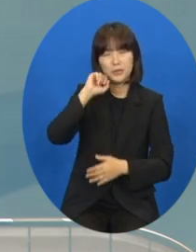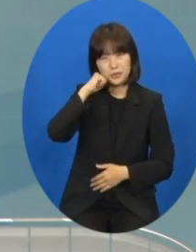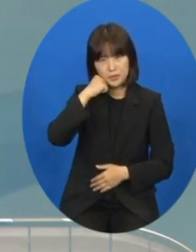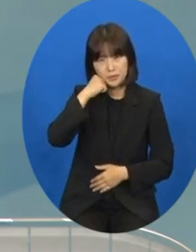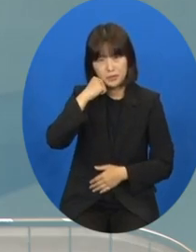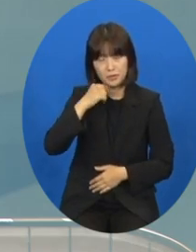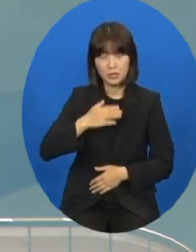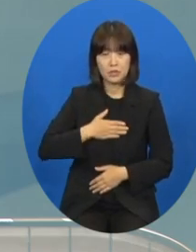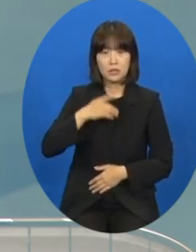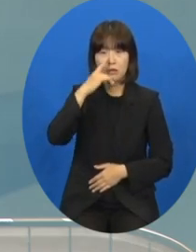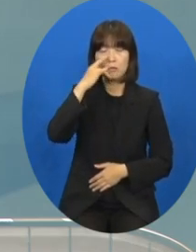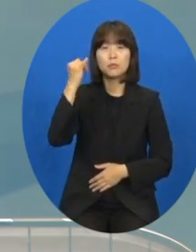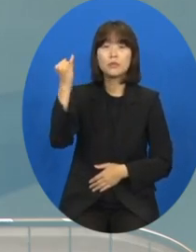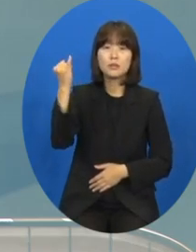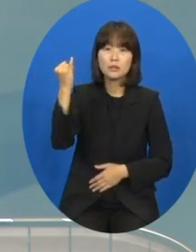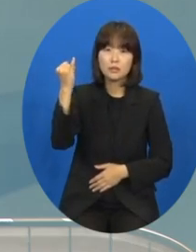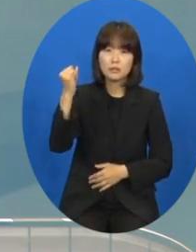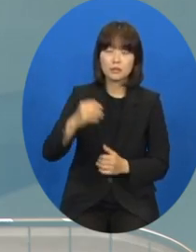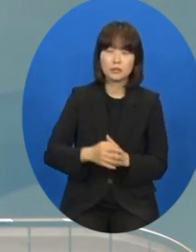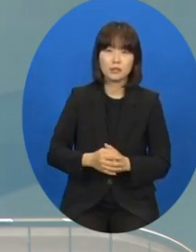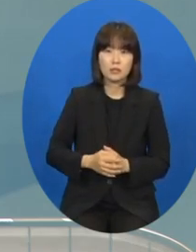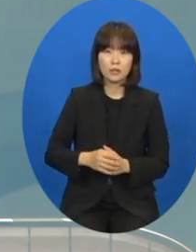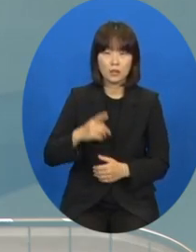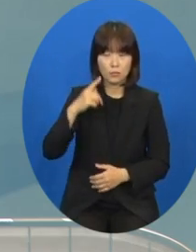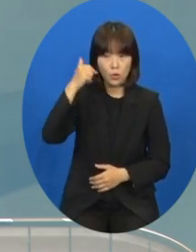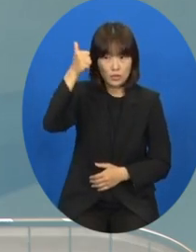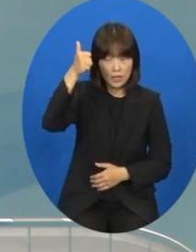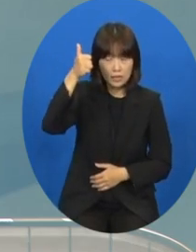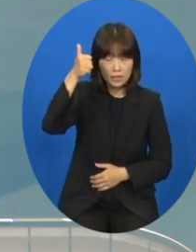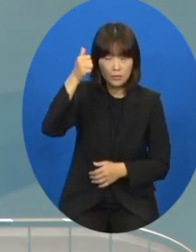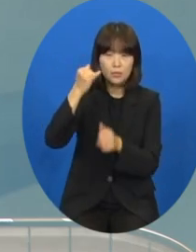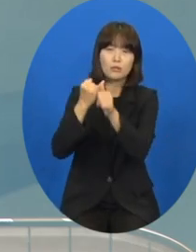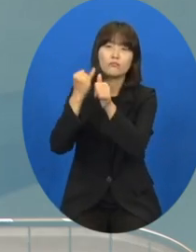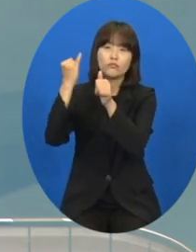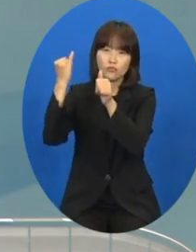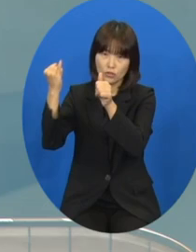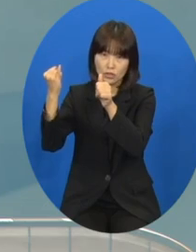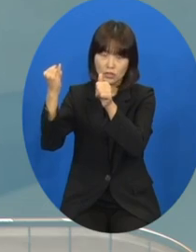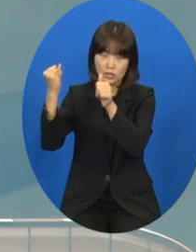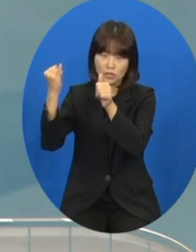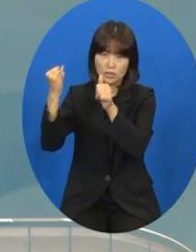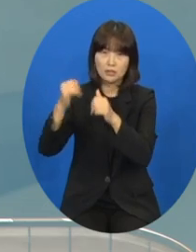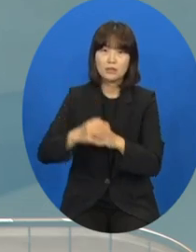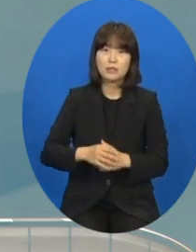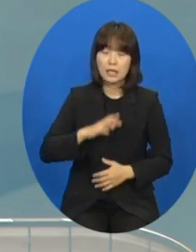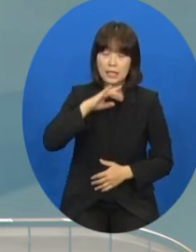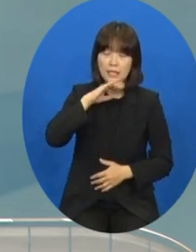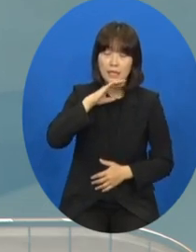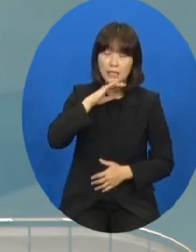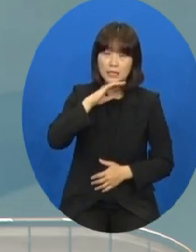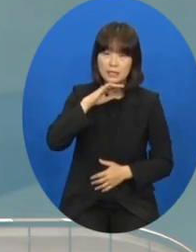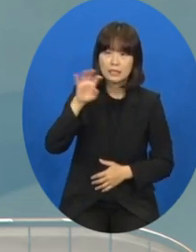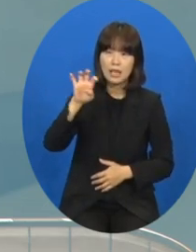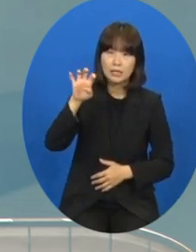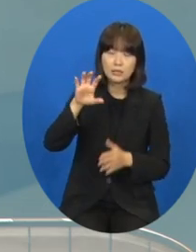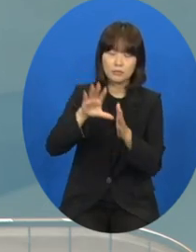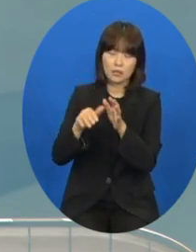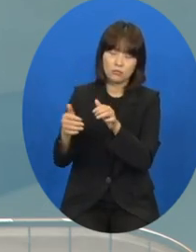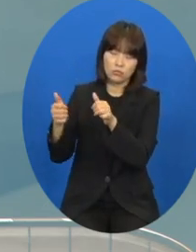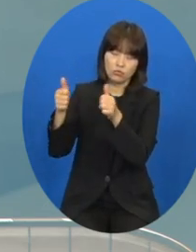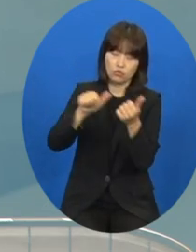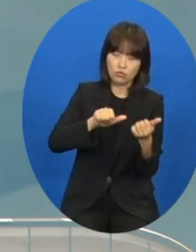저희 어머님이 목사의 아내로서 나이 40에 돌아가시는 것을